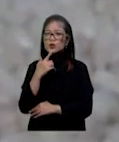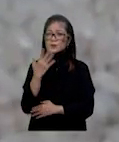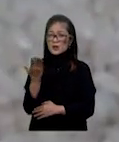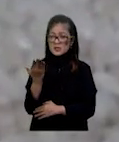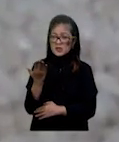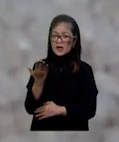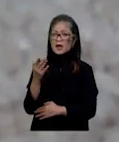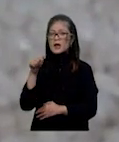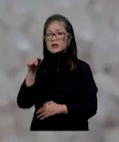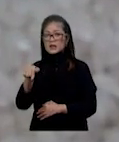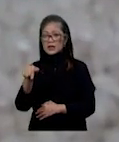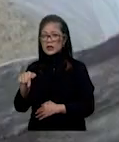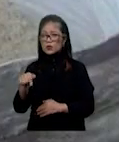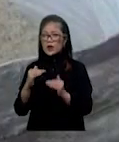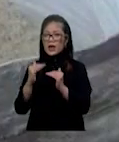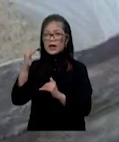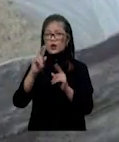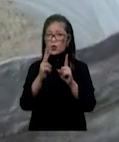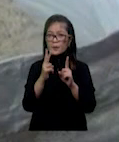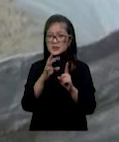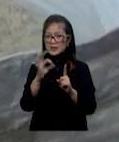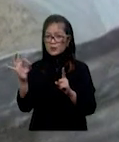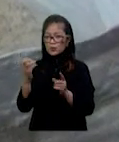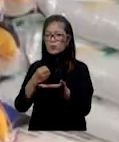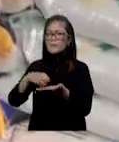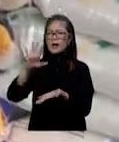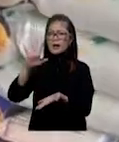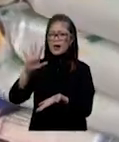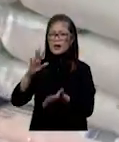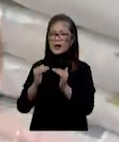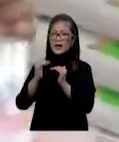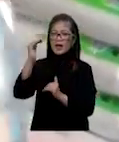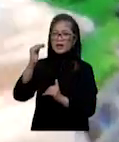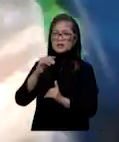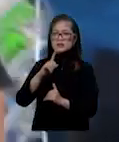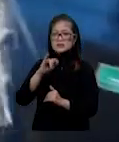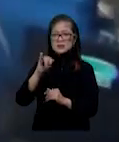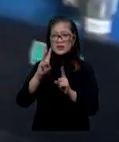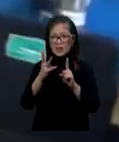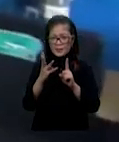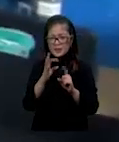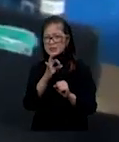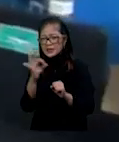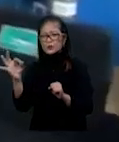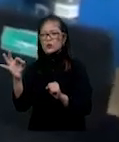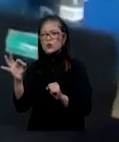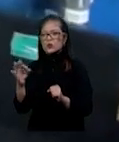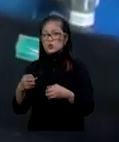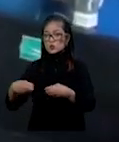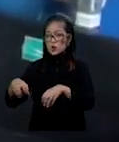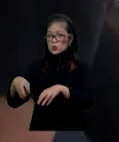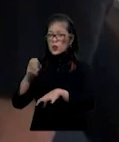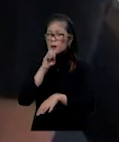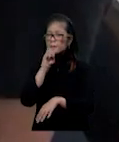Rp11.000, sementara beras kualitas premium naik dari Rp12.000 ke Rp13.000 per kilogram. Menurut pedagang, kenaikan harga